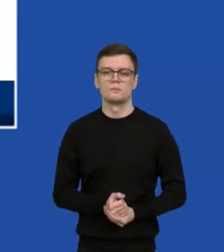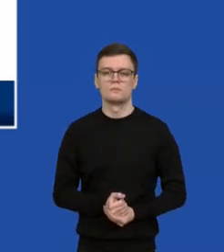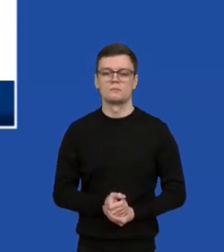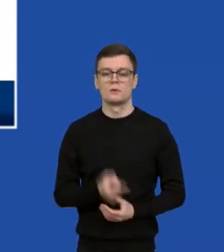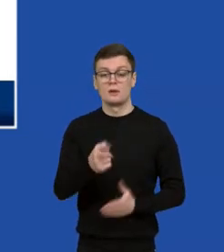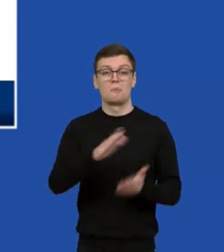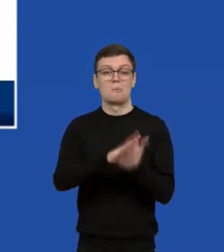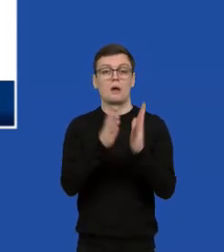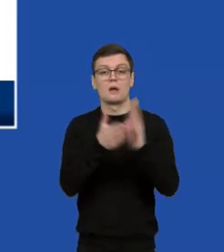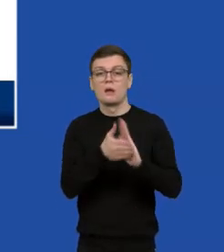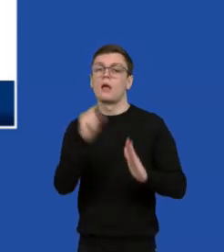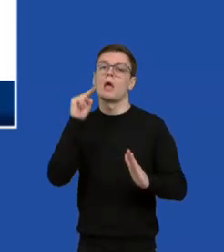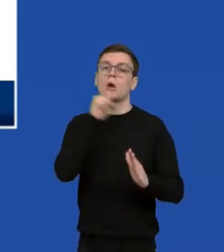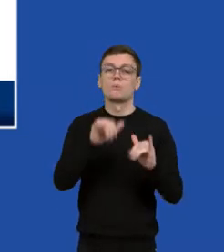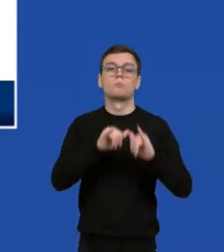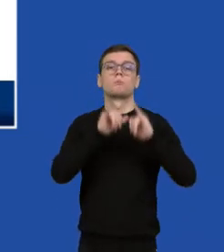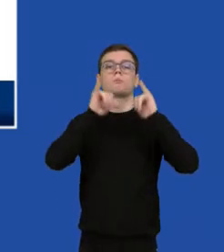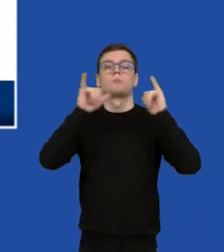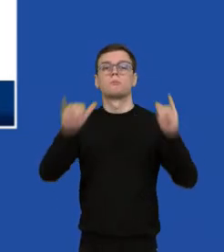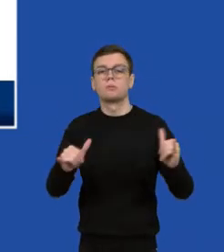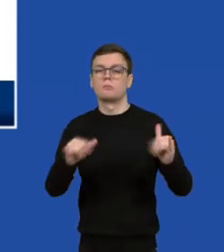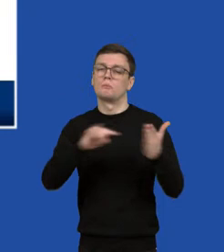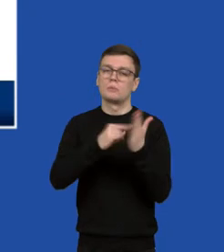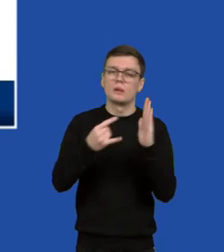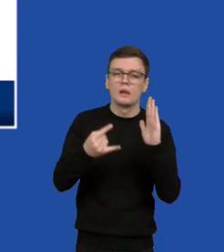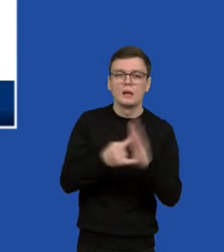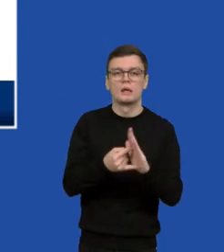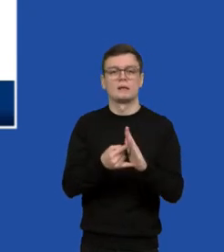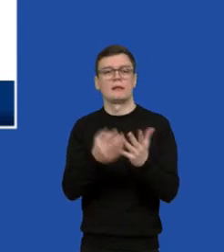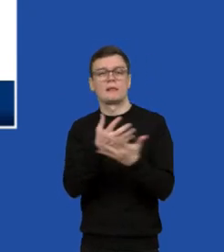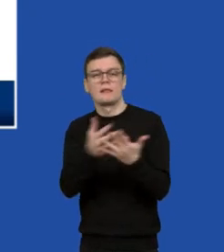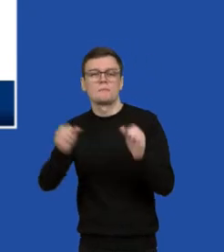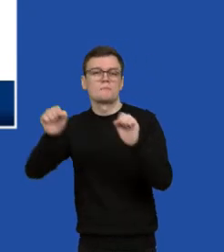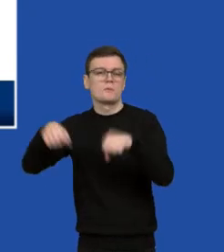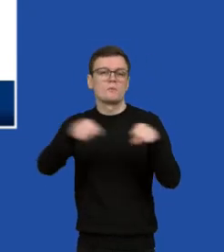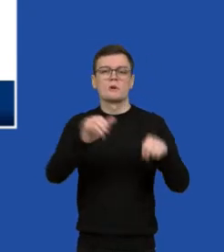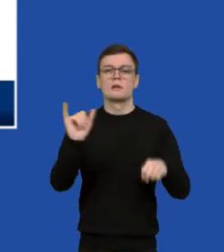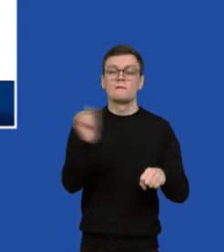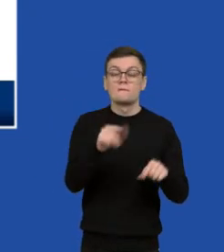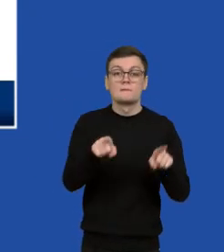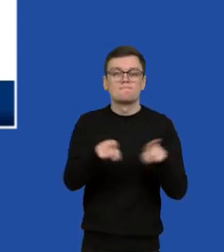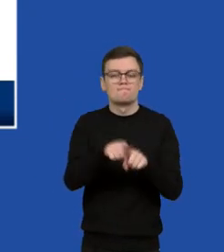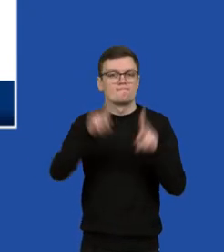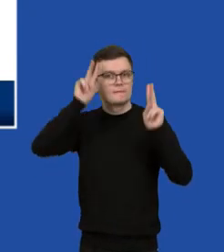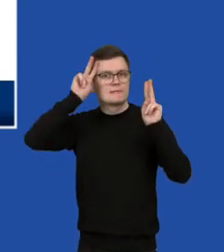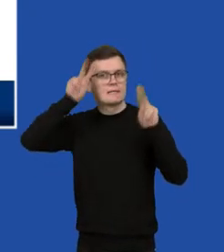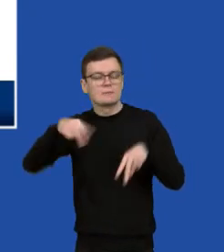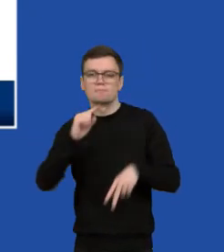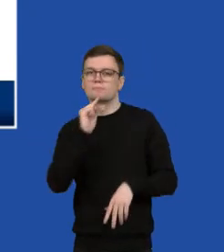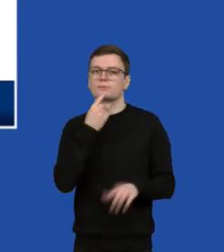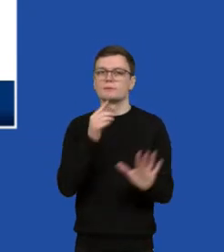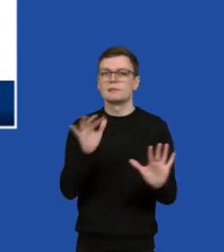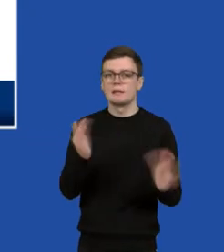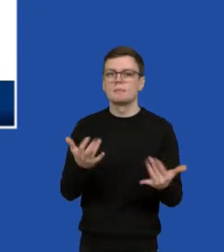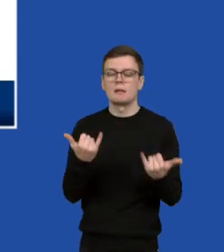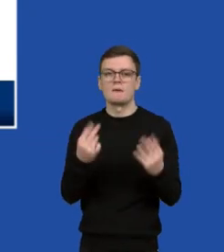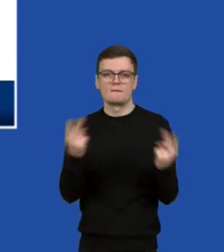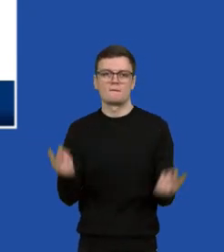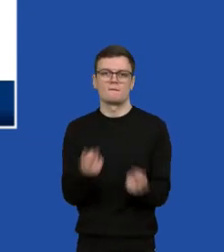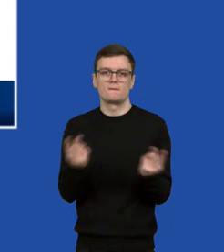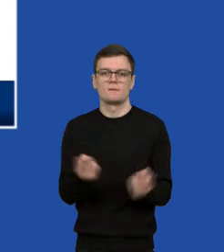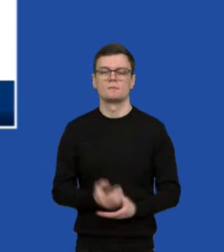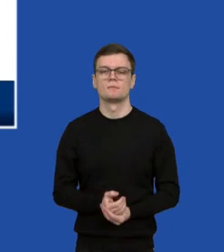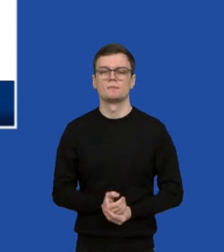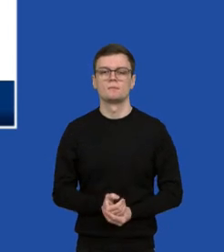rengiant šį ekonominės raidos scenarių, taip pat įvertinti ir kiti galimi scenarijai, nes neapibrieštumas taip pat yra labai didelis. Ir